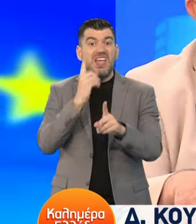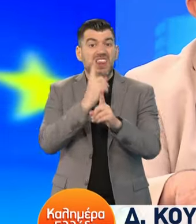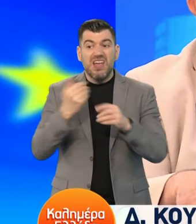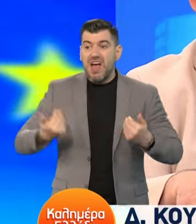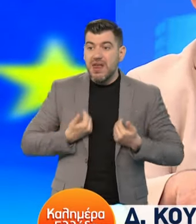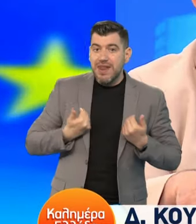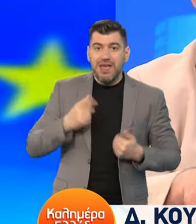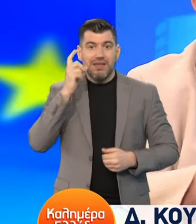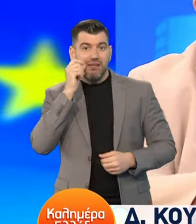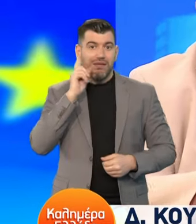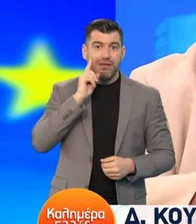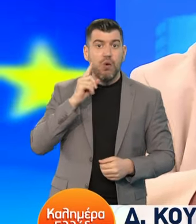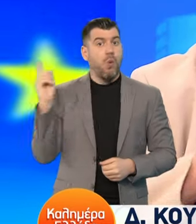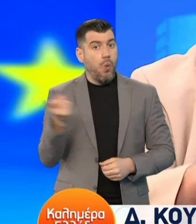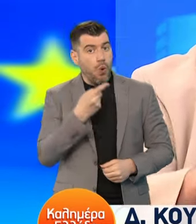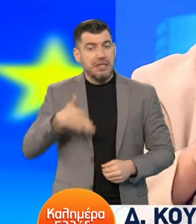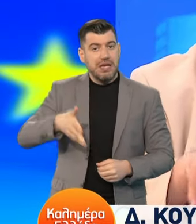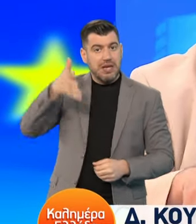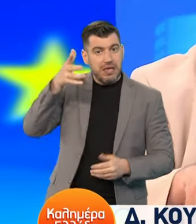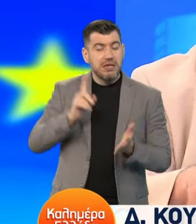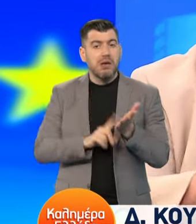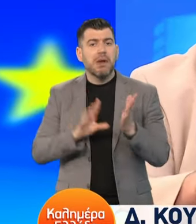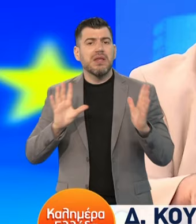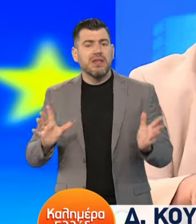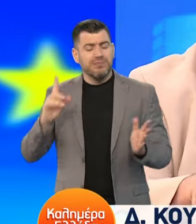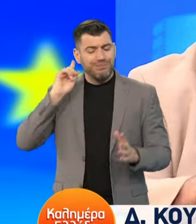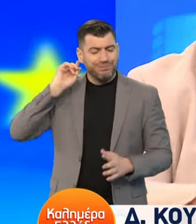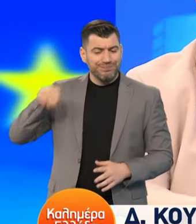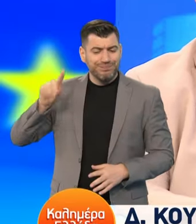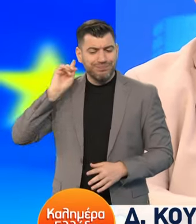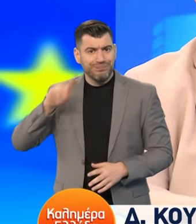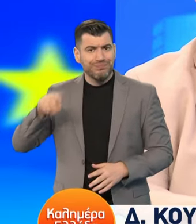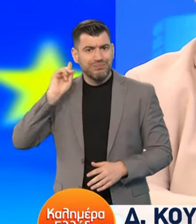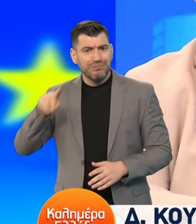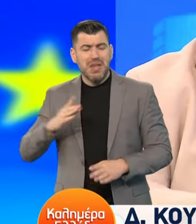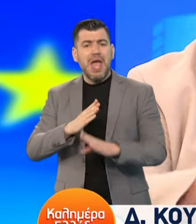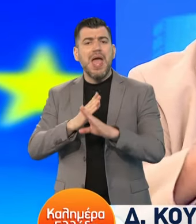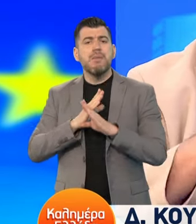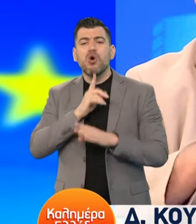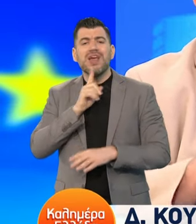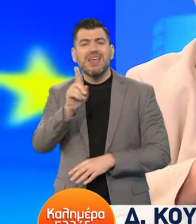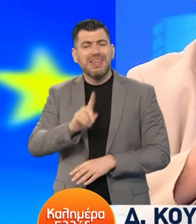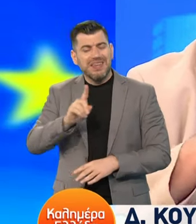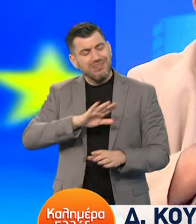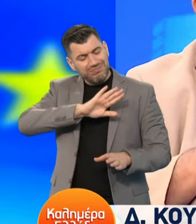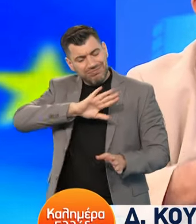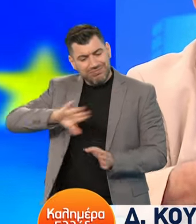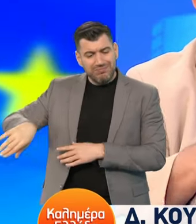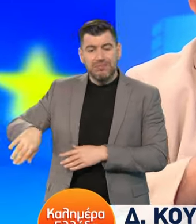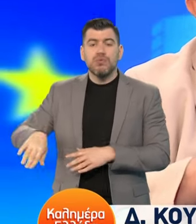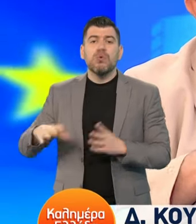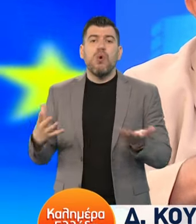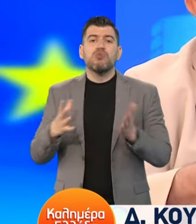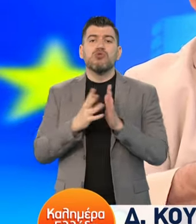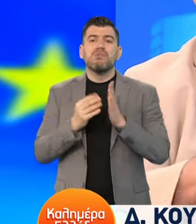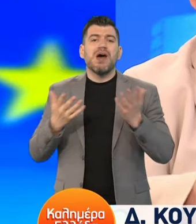αλλά και όλες οι ηλικίες, να ξεπεράσουν εμπόδια, δυσκολίες που μπορεί να έχουν εκείνη τη μέρα, όπως και αυτό το ζωφερό από